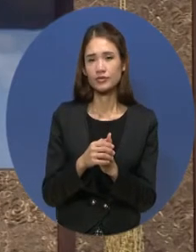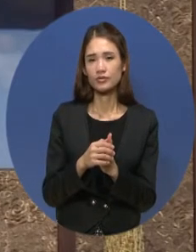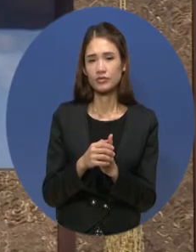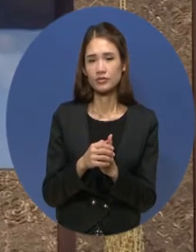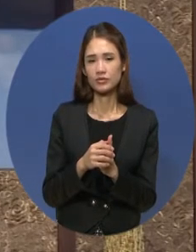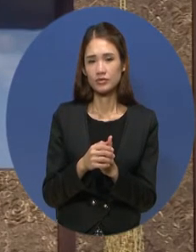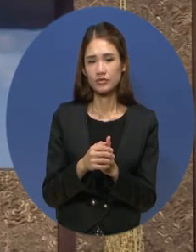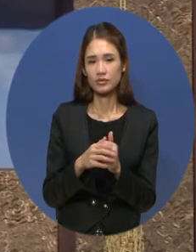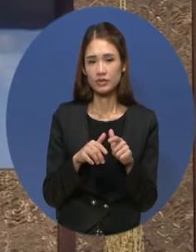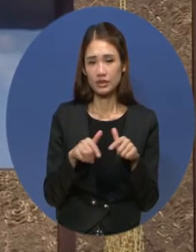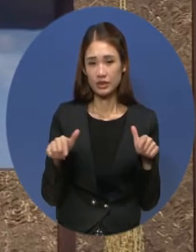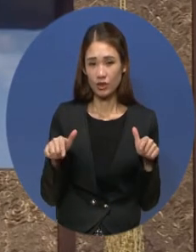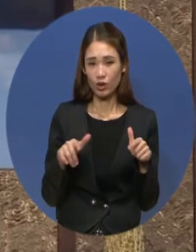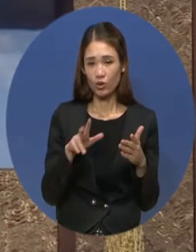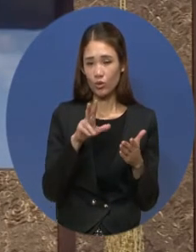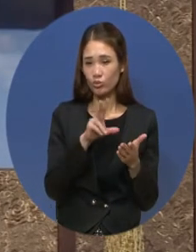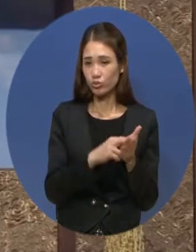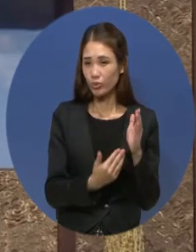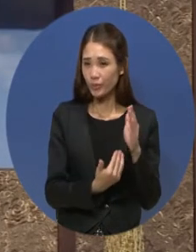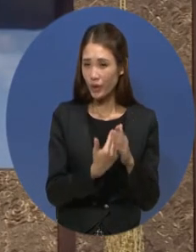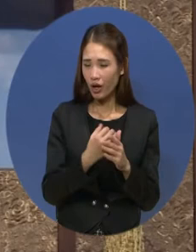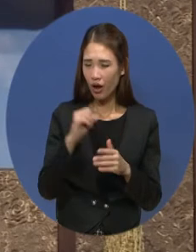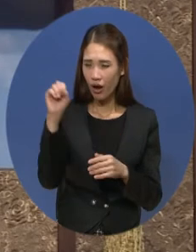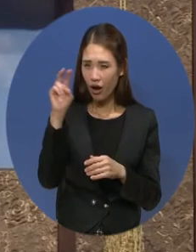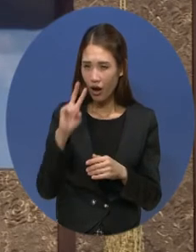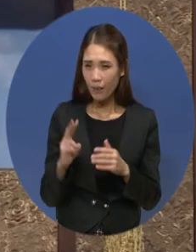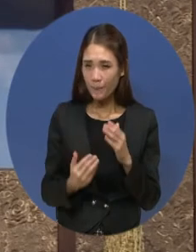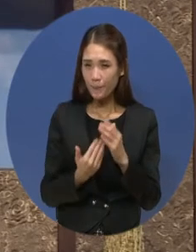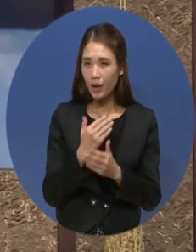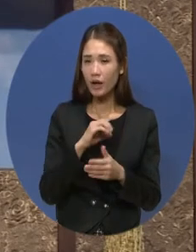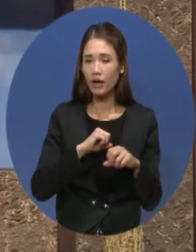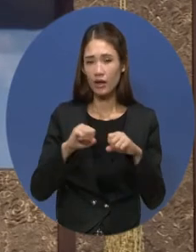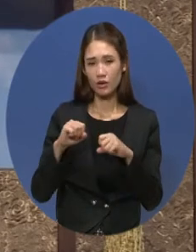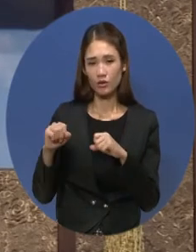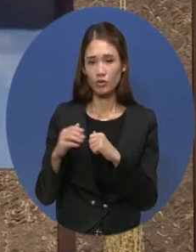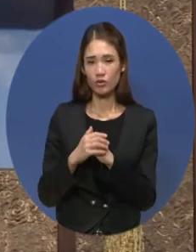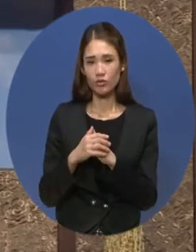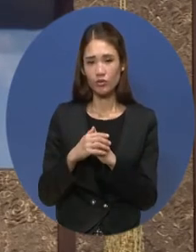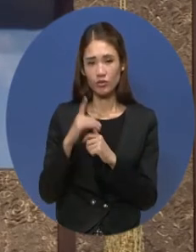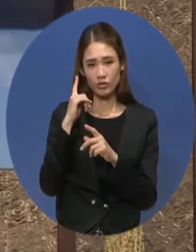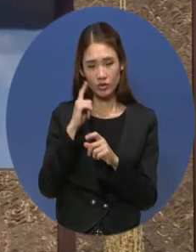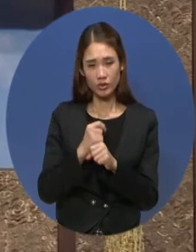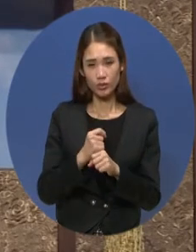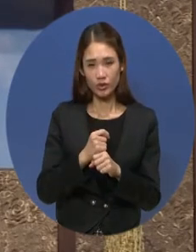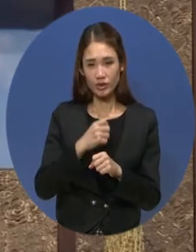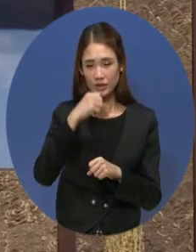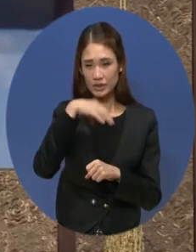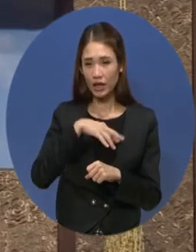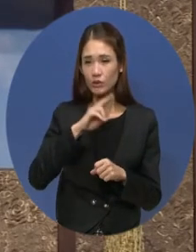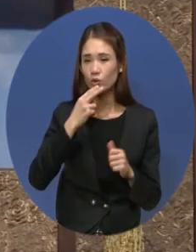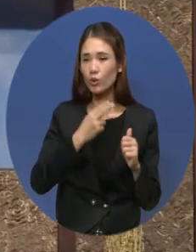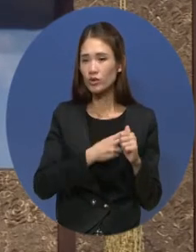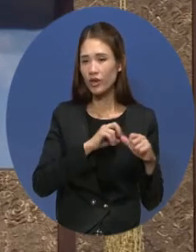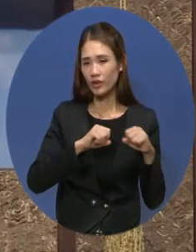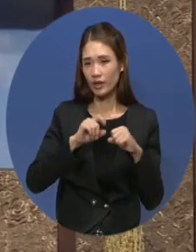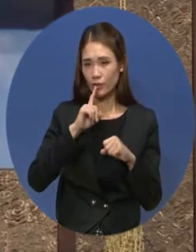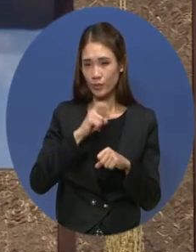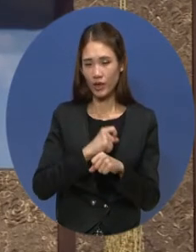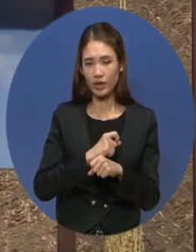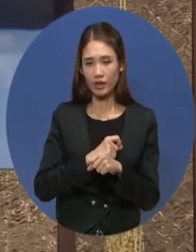뭐 일반적으로 우리가 문제 행도 뭐 돌발 행보 그걸 이제 학문적으로 이제 도전 행동이라고 얘기를 하는데